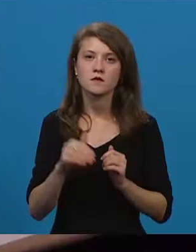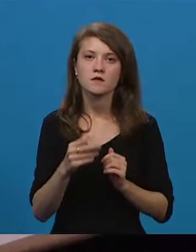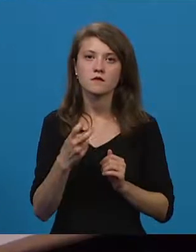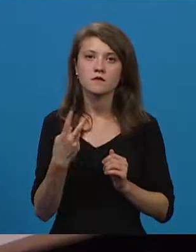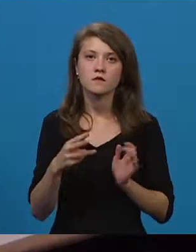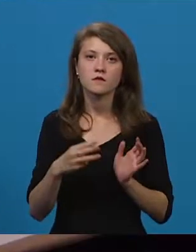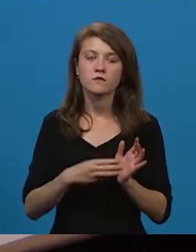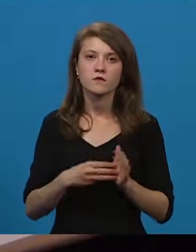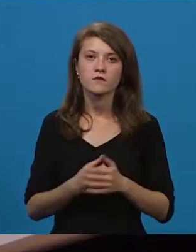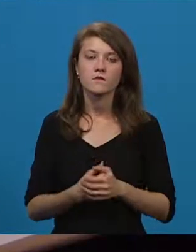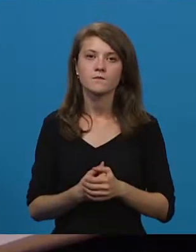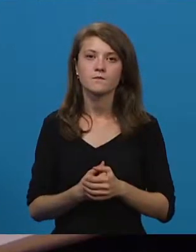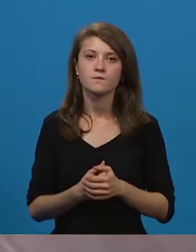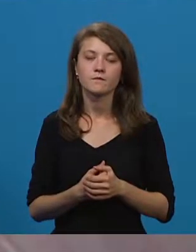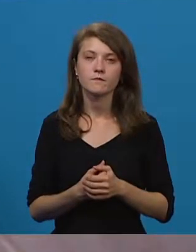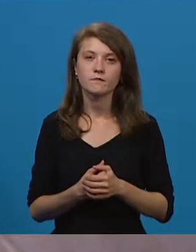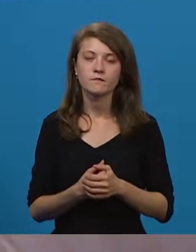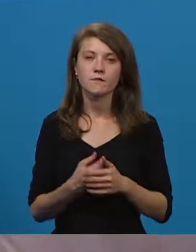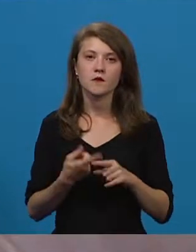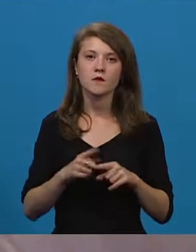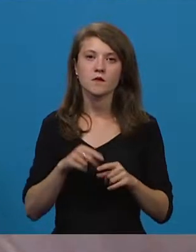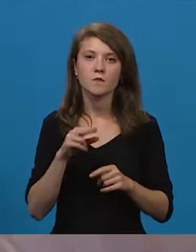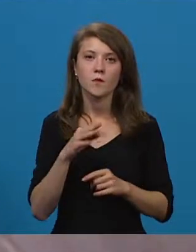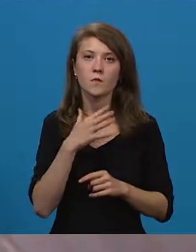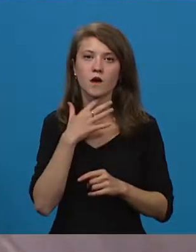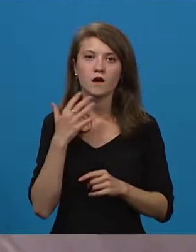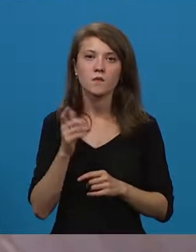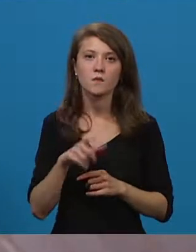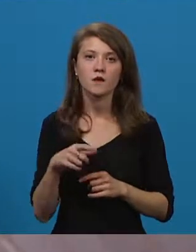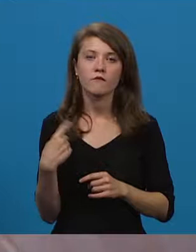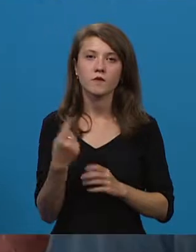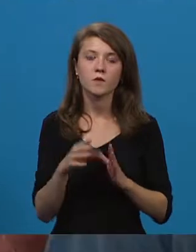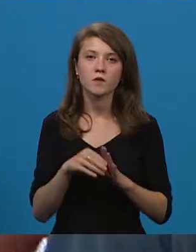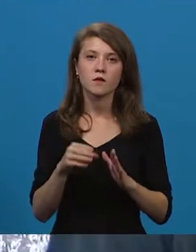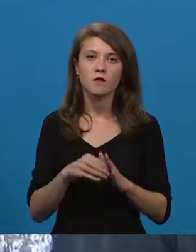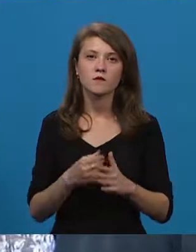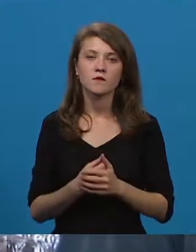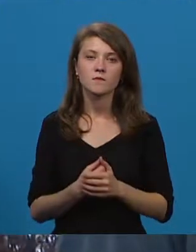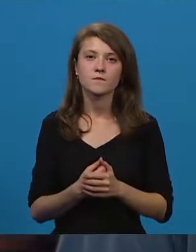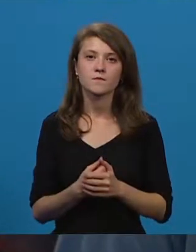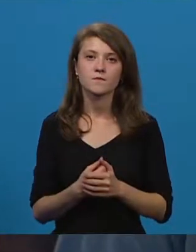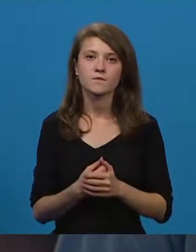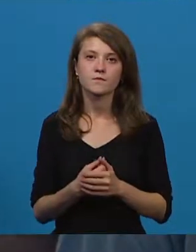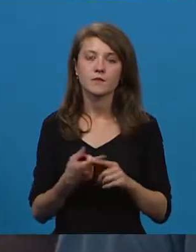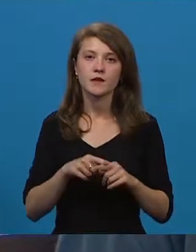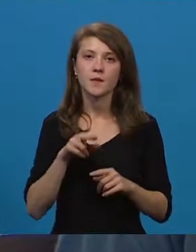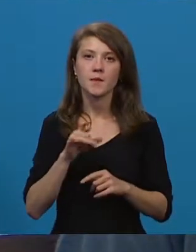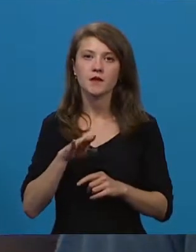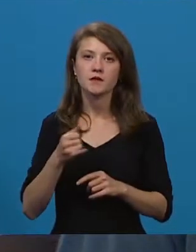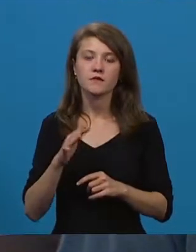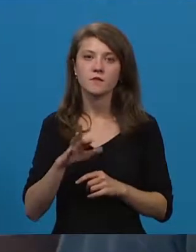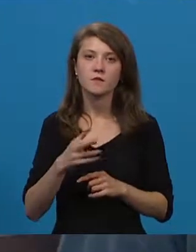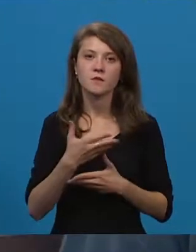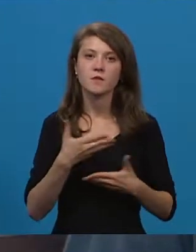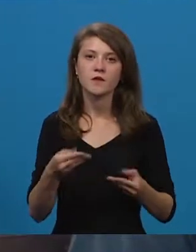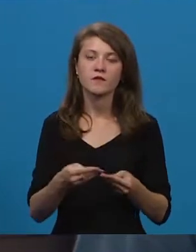168 228 бюлетенів. Це по багатомандатному виборчому окрузі. Це по партіям. В п'ятницю ми їх